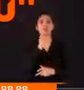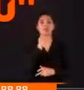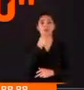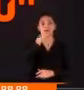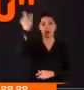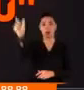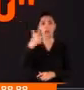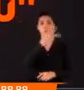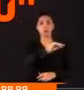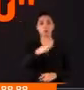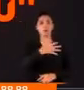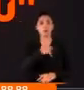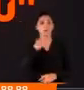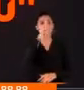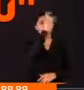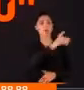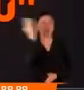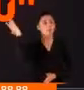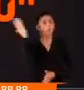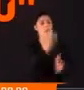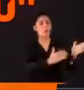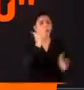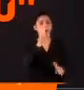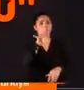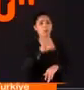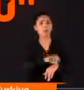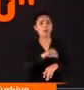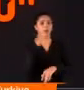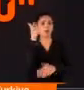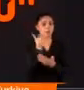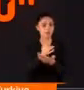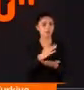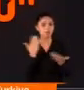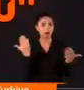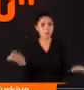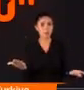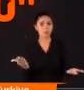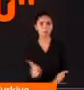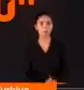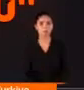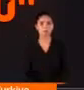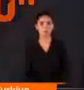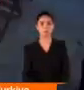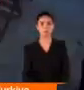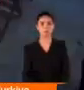adam 3 çocuk annesi kadını öldüresiye darp etti. O anlarda kameralarda kayıttaydı.